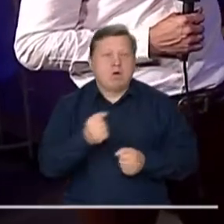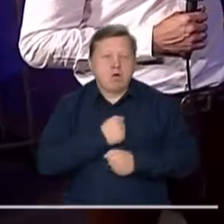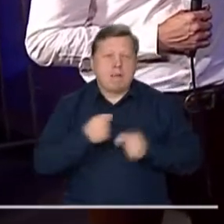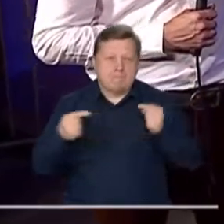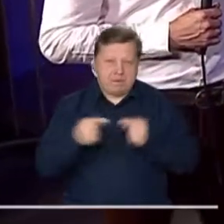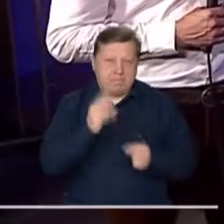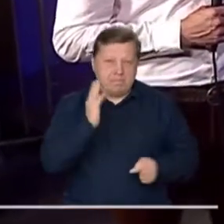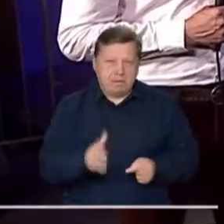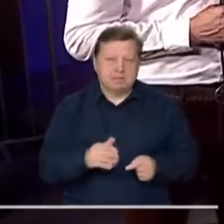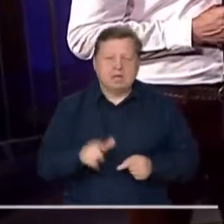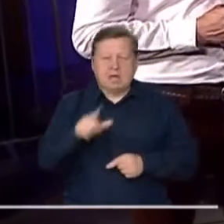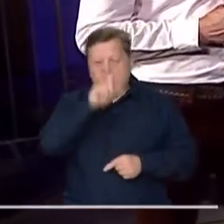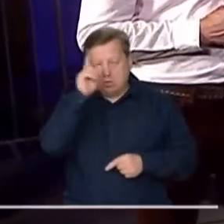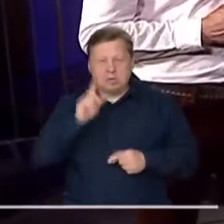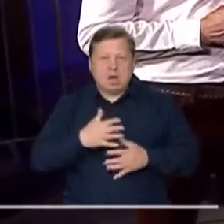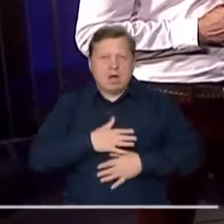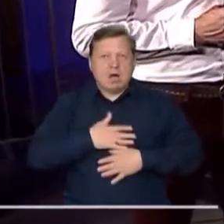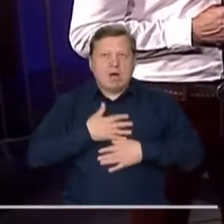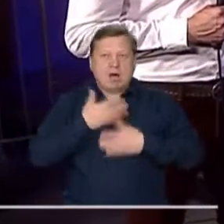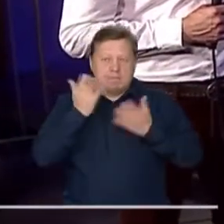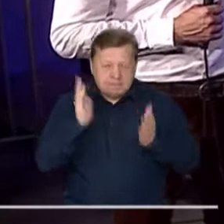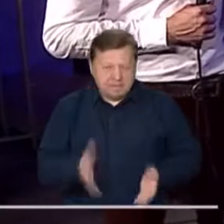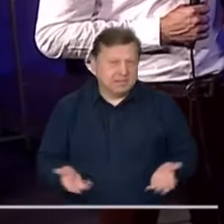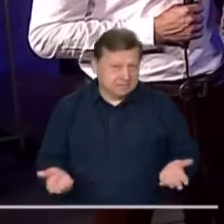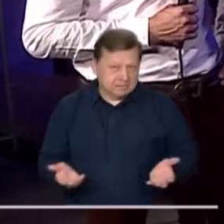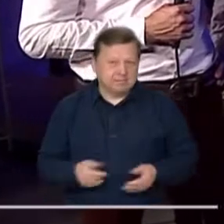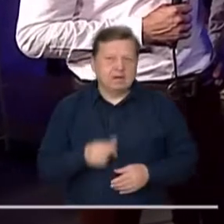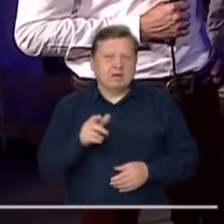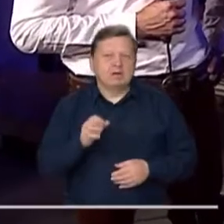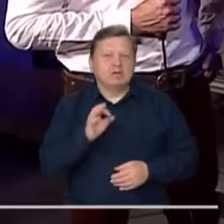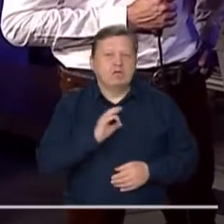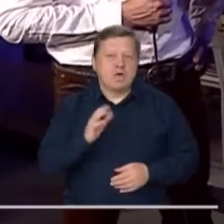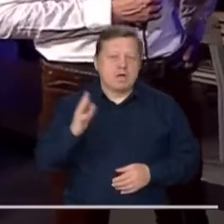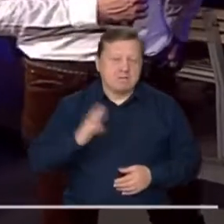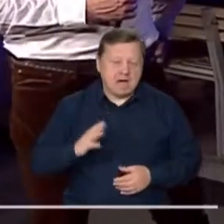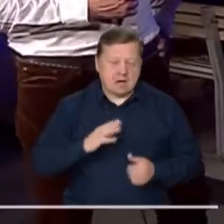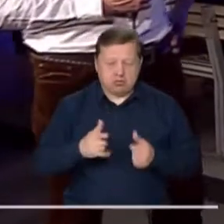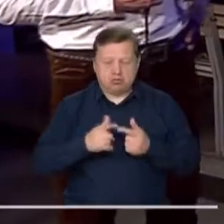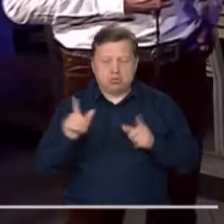żeby zauroczyć publiczność, zainteresować swoimi wartościami, swoją muzyką,